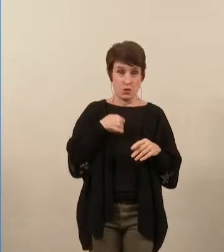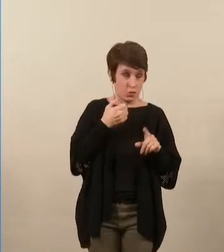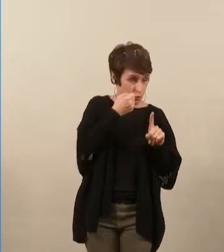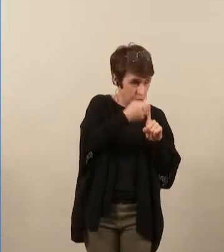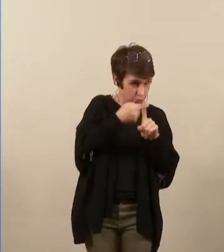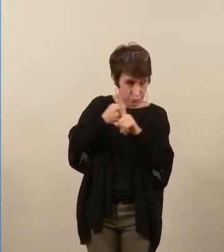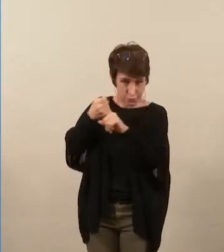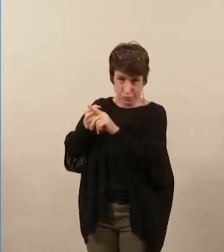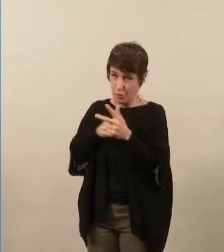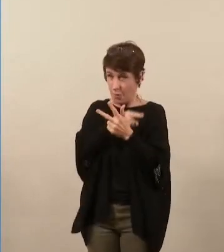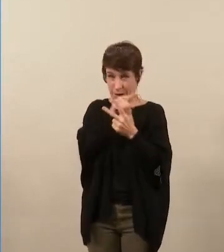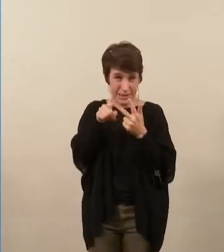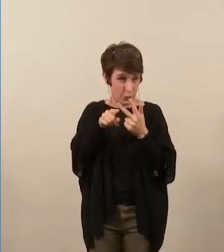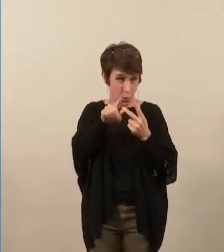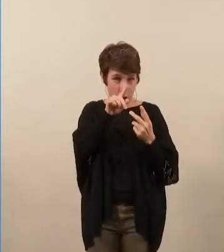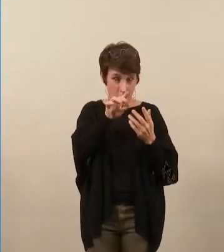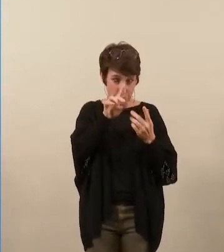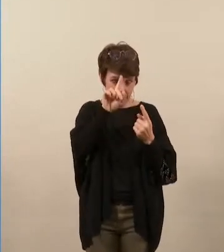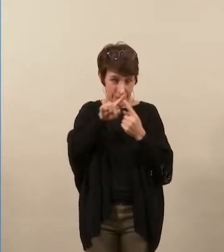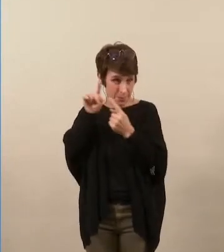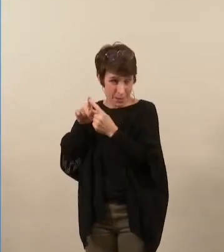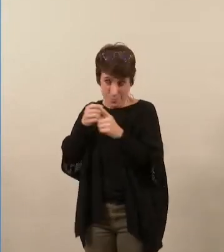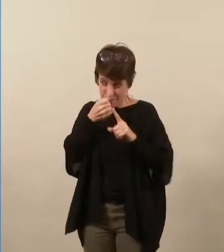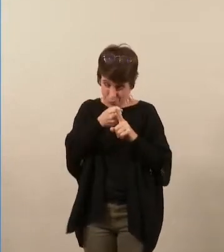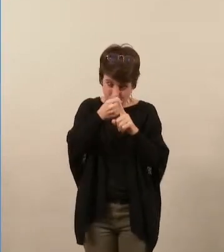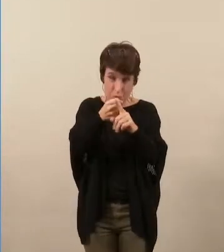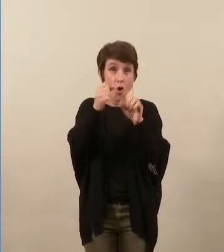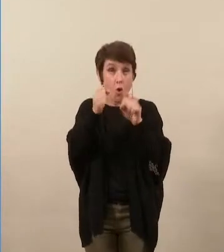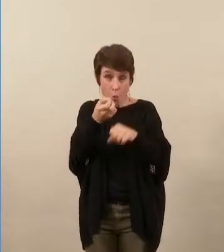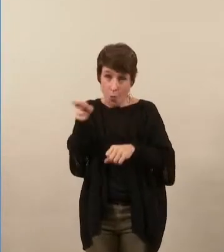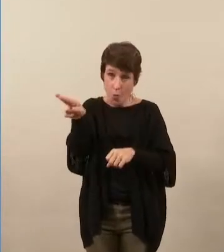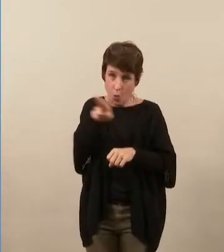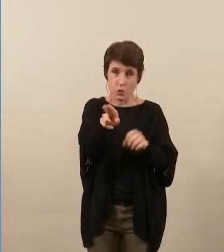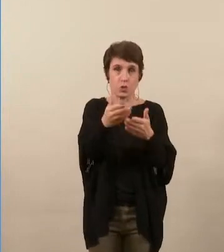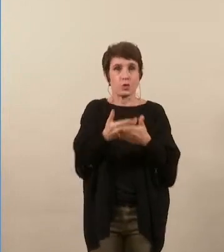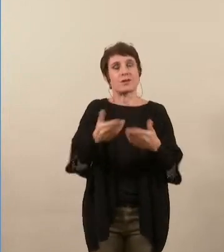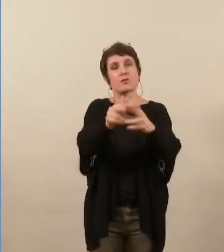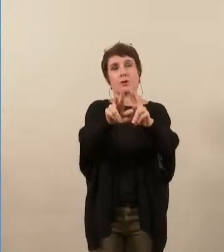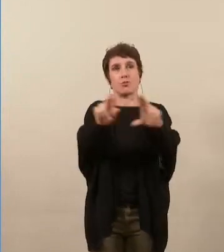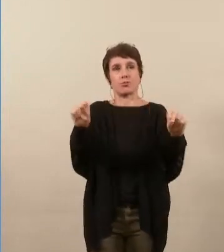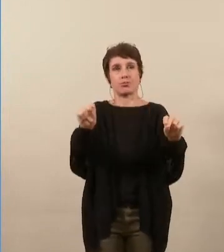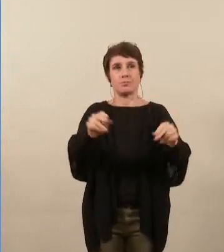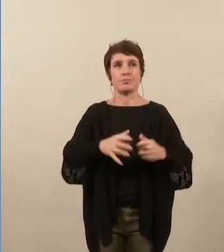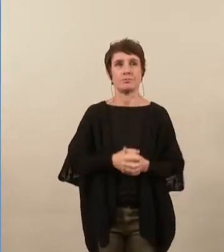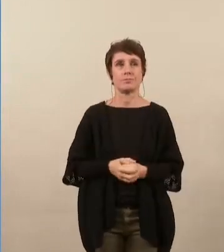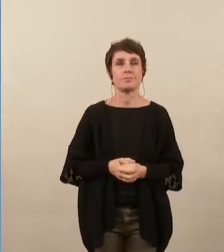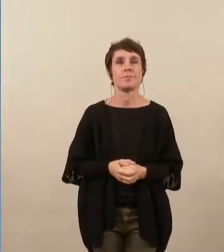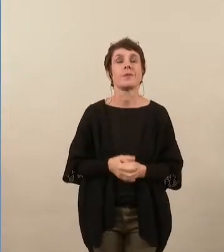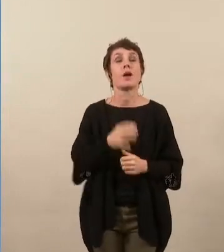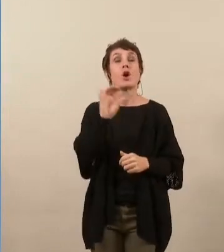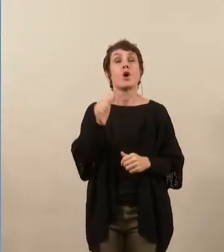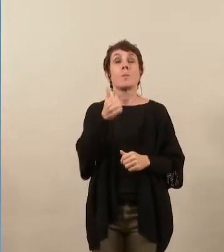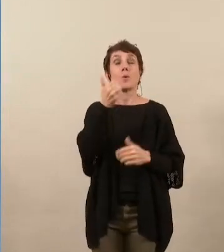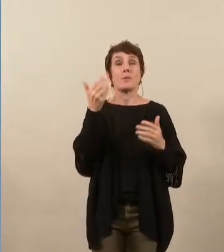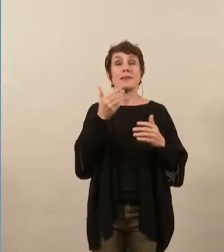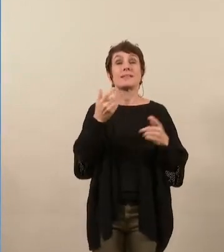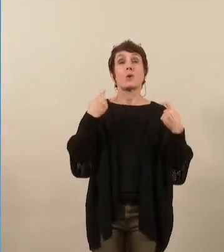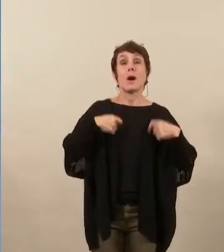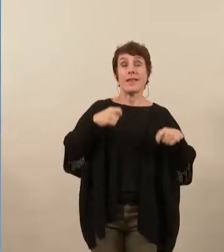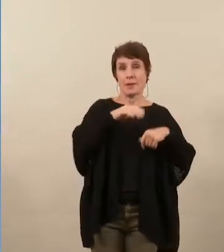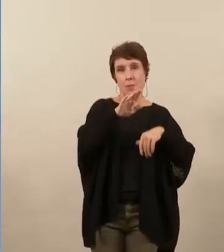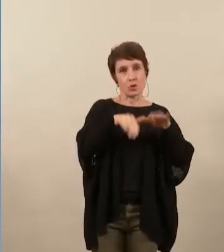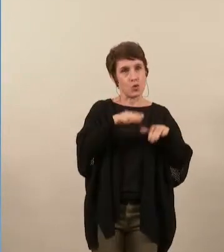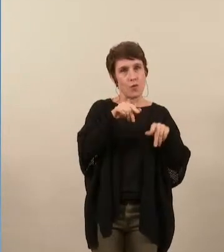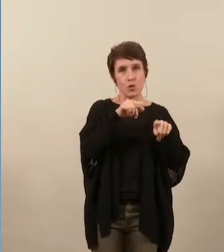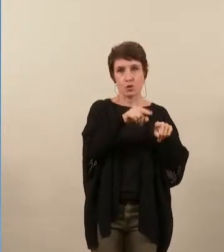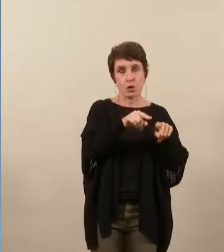que nous défendons depuis le début, nous pouvons remettre le bateau Grenoble à flot. Premier axe, celui des dépenses de fonctionnement bien plus